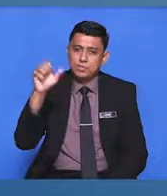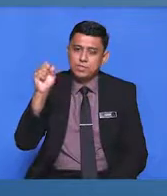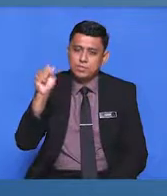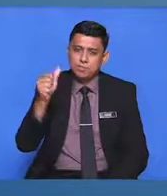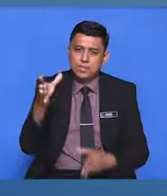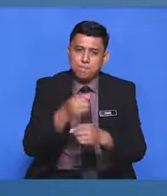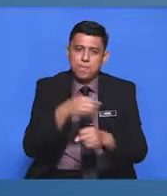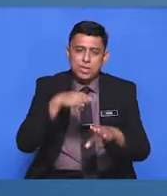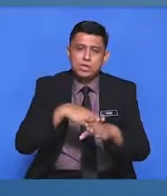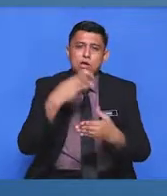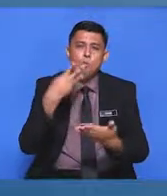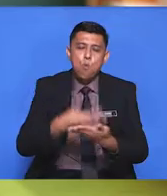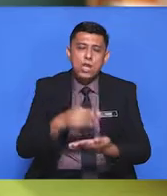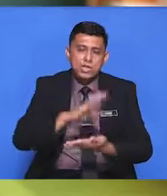RM10.